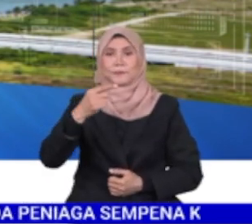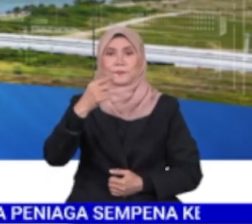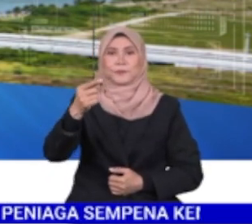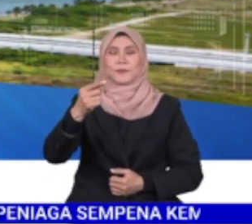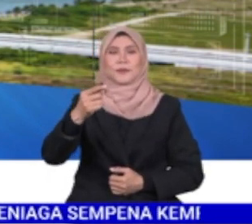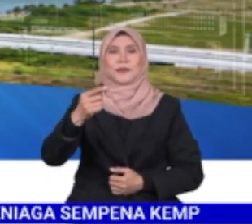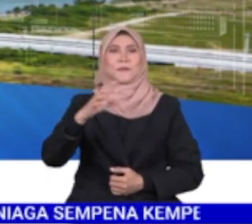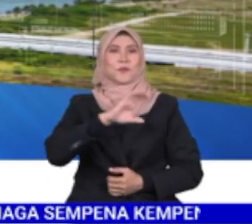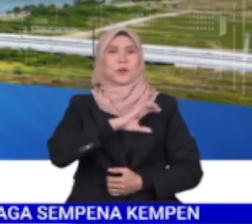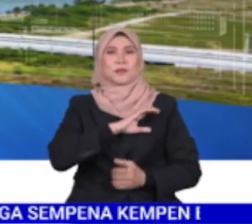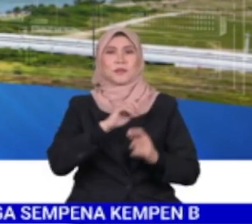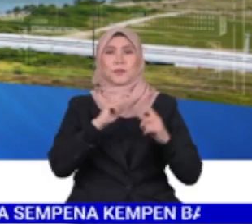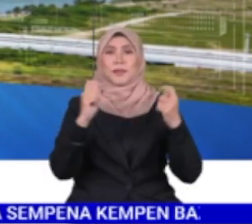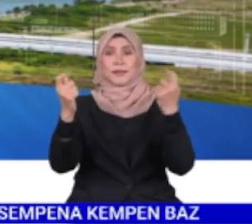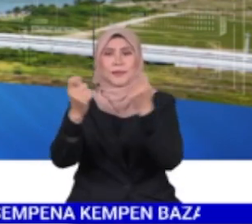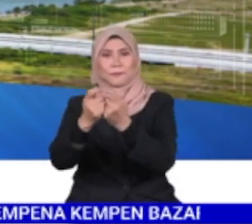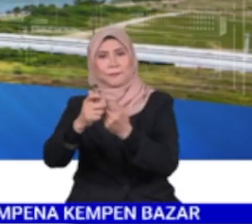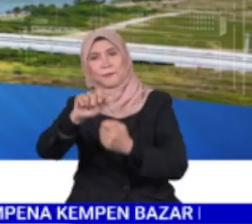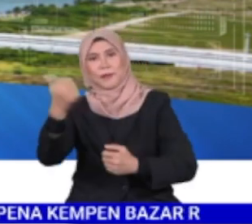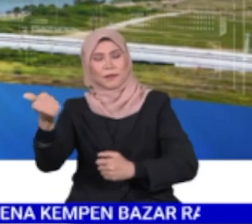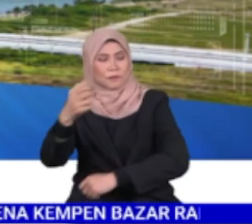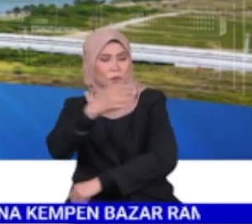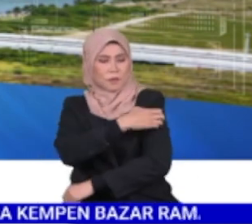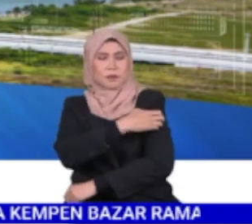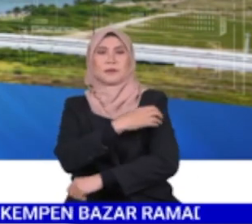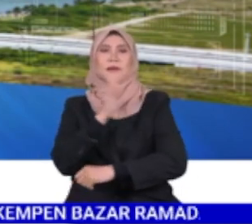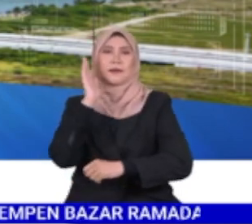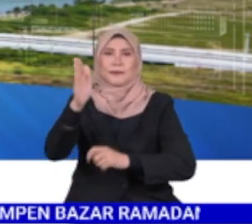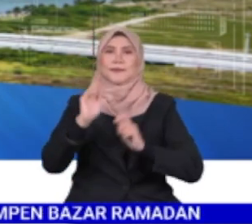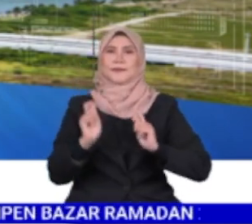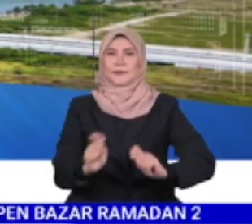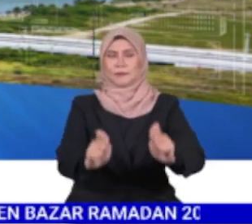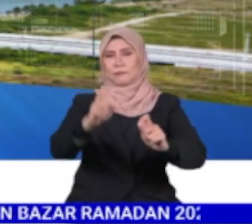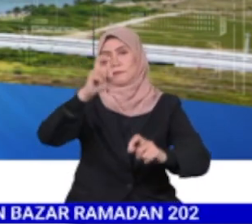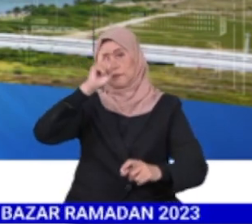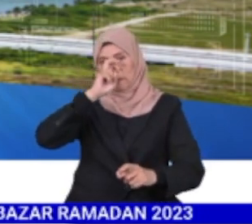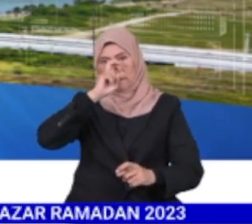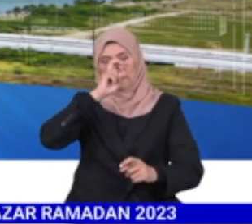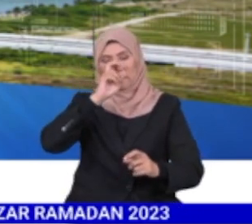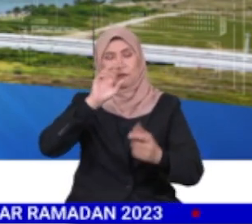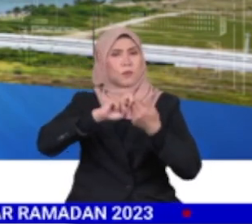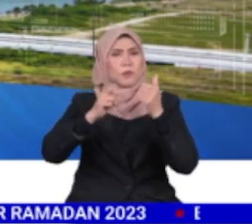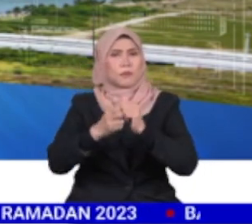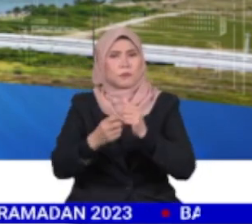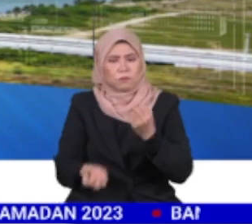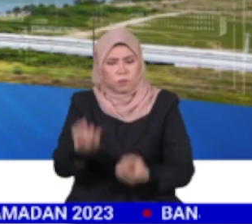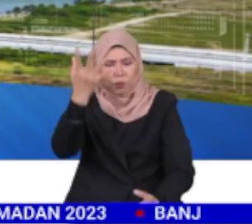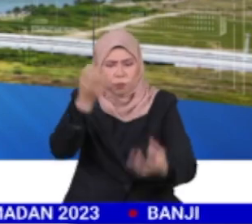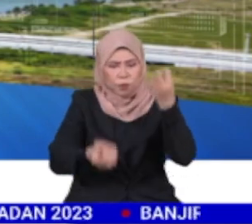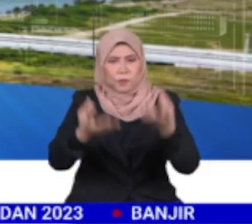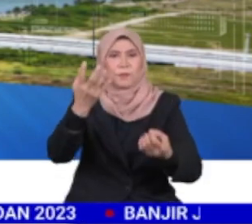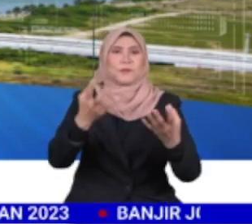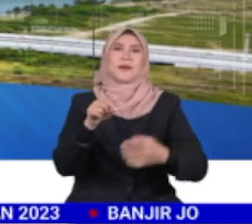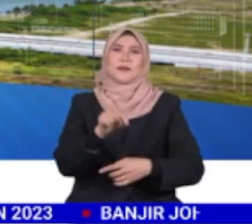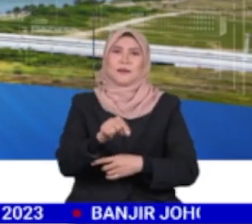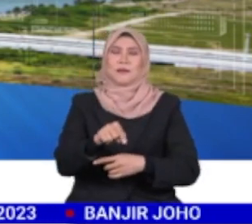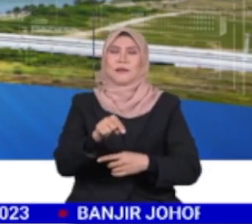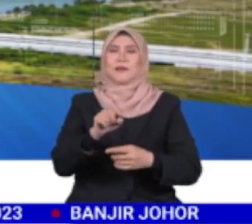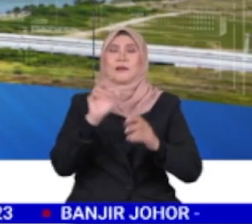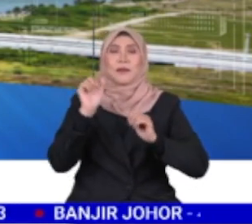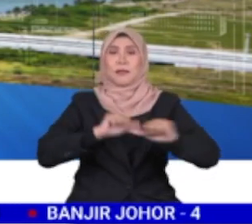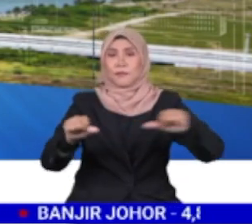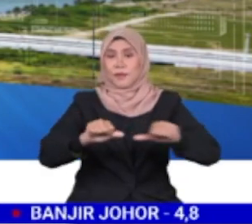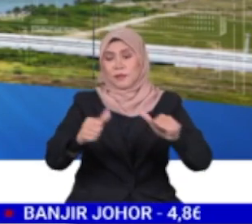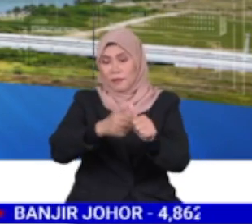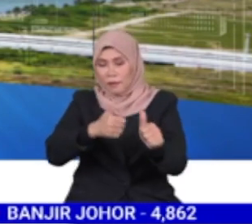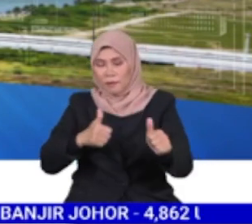bersama agensi penguat kuasaan lain akan mengambil tindakan tegas Terhadap isu mercon di negeri ini bagi mengelakkan